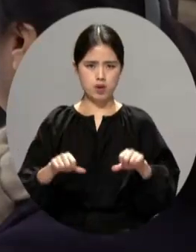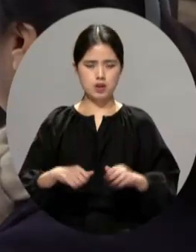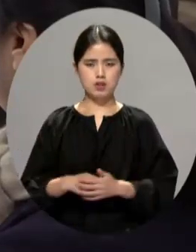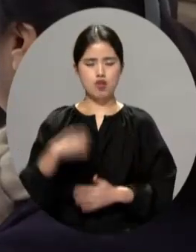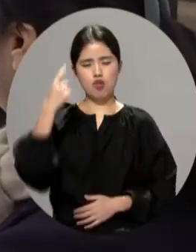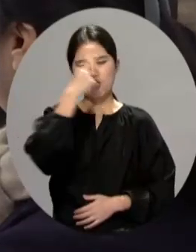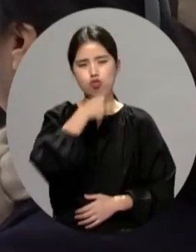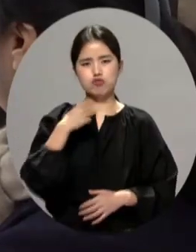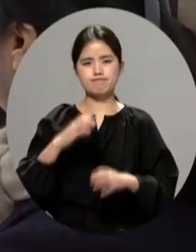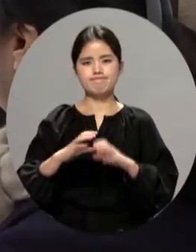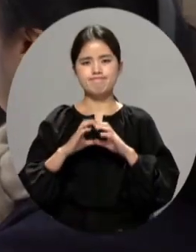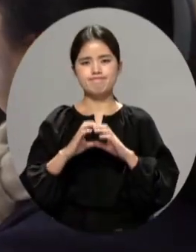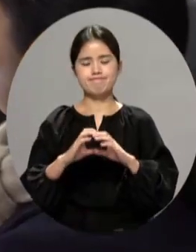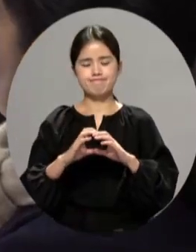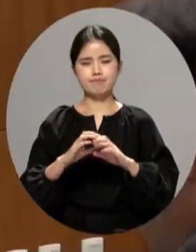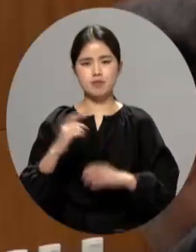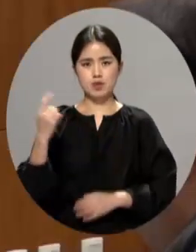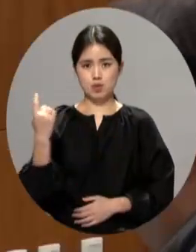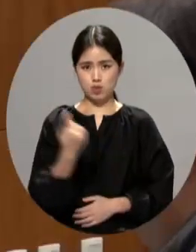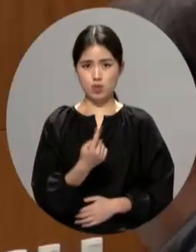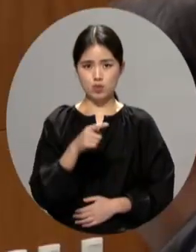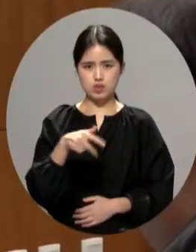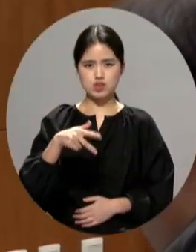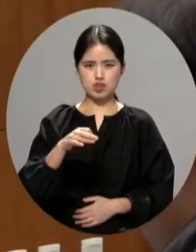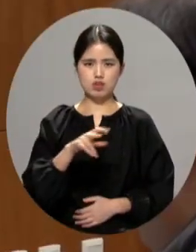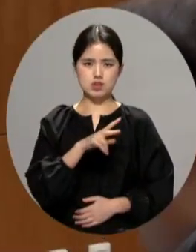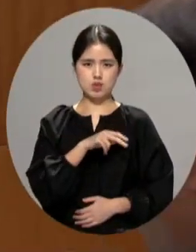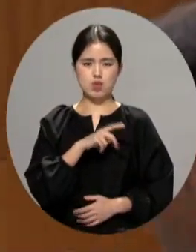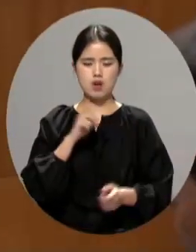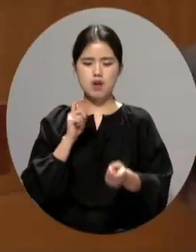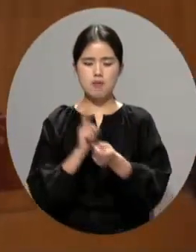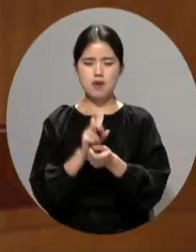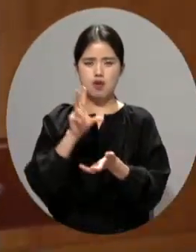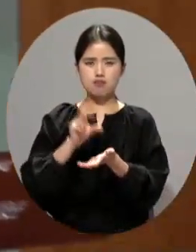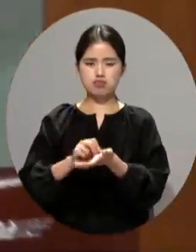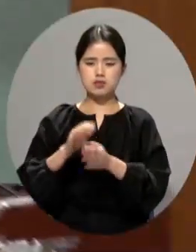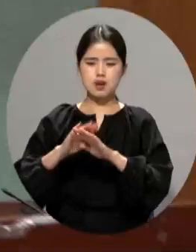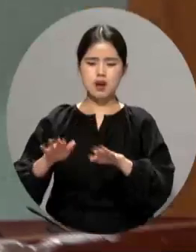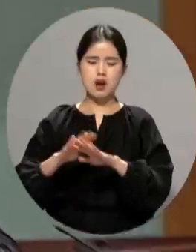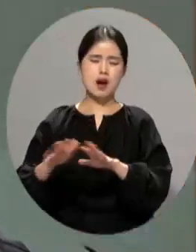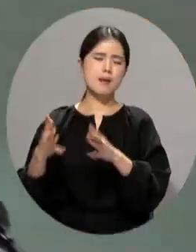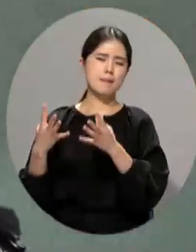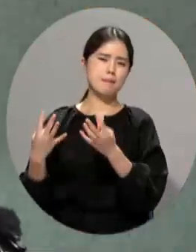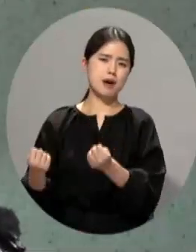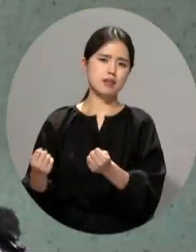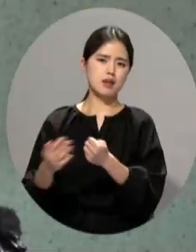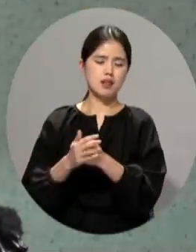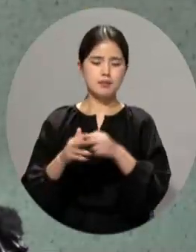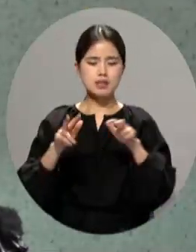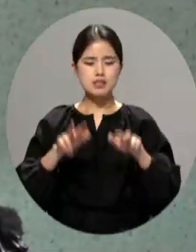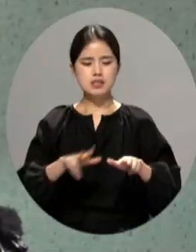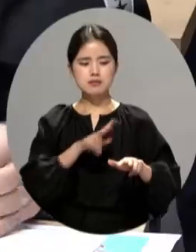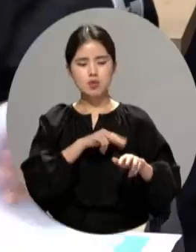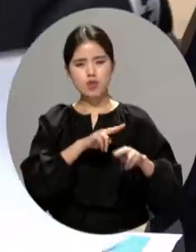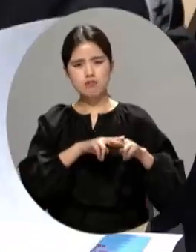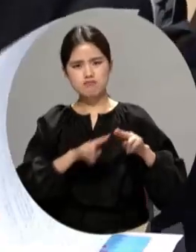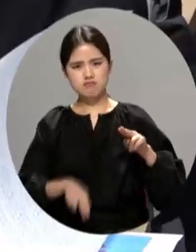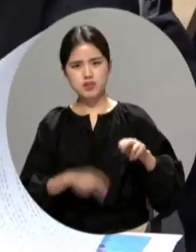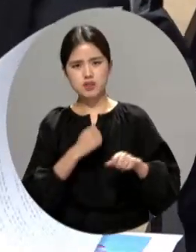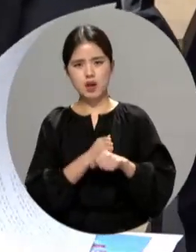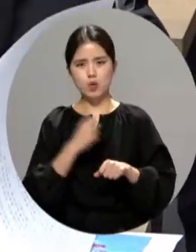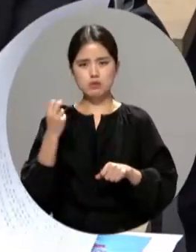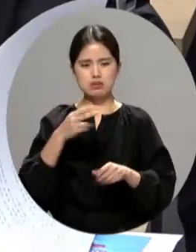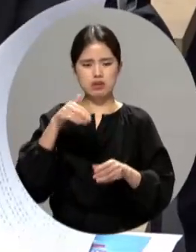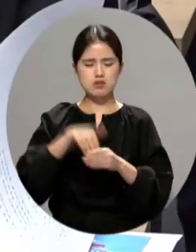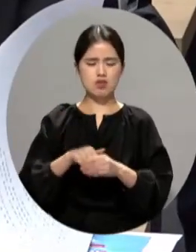표정으로 기자회견장에 등장한 정 의원은 당면한 현안이 산적한 상황에서 과연 현역 의원직을 사퇴하고